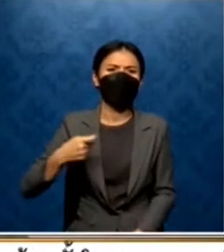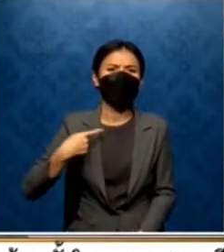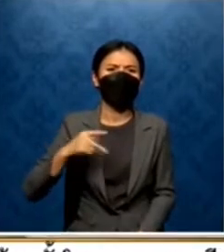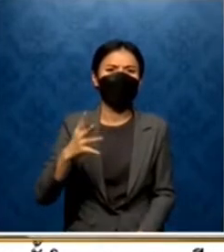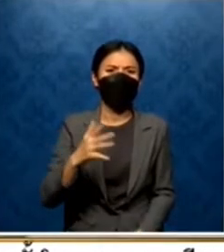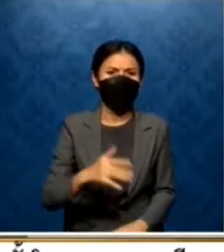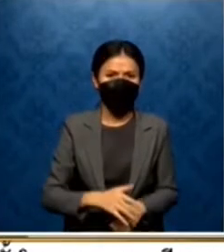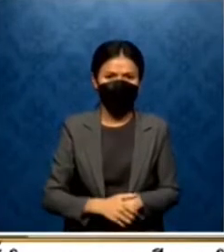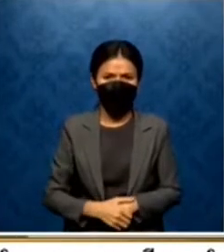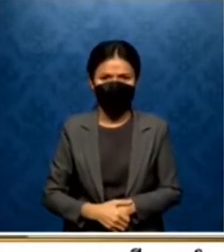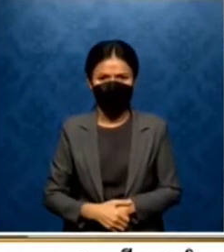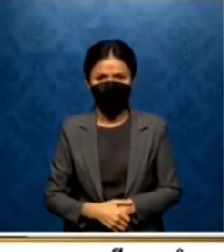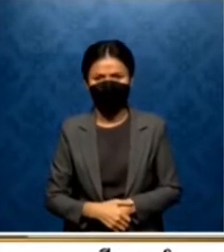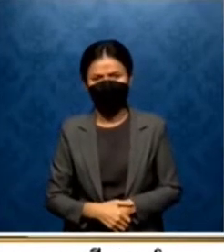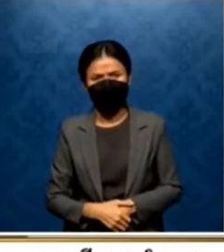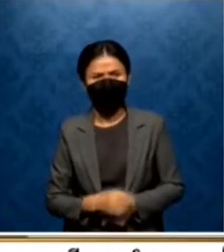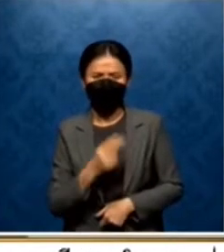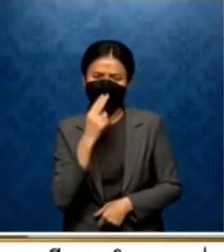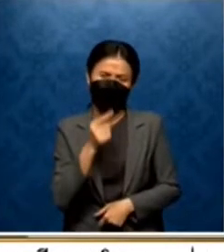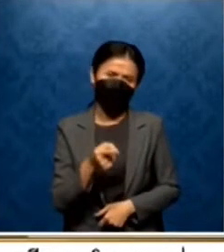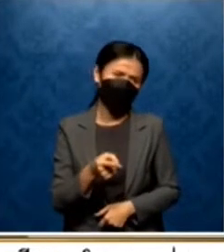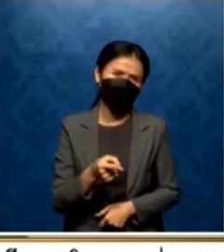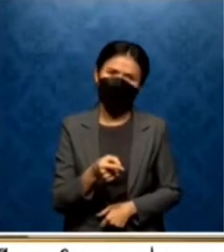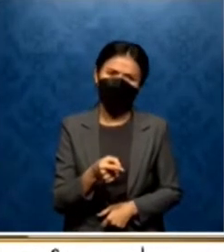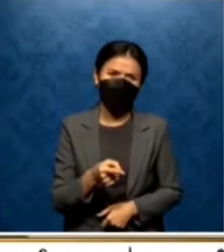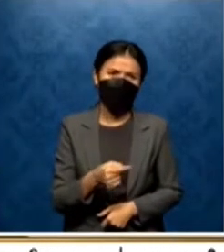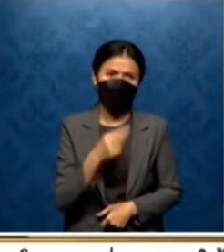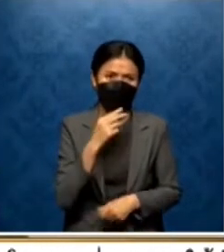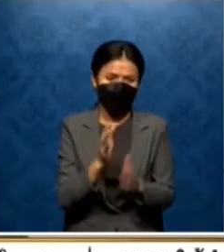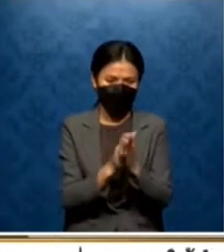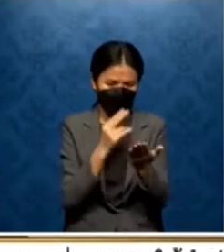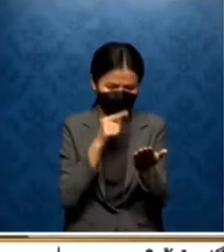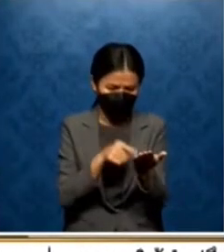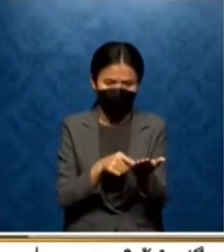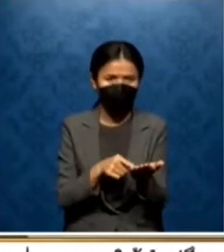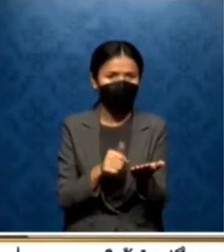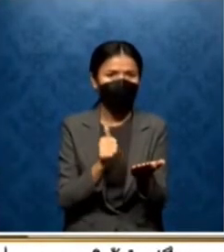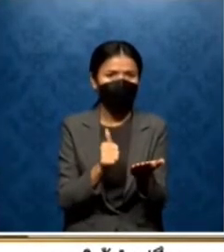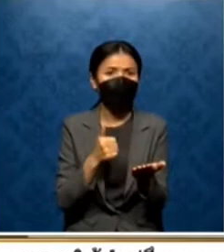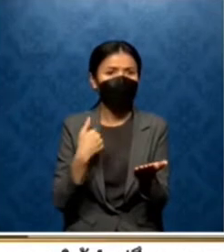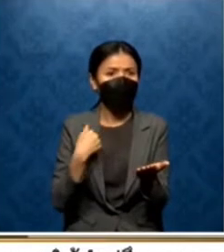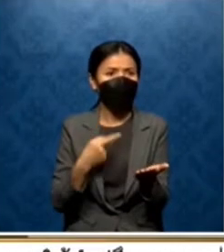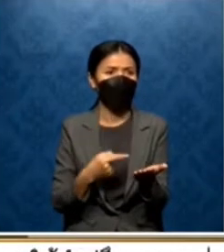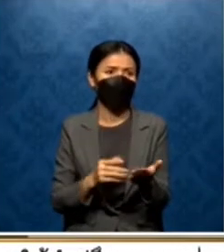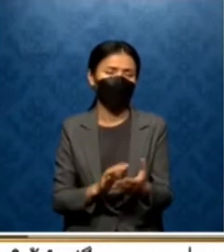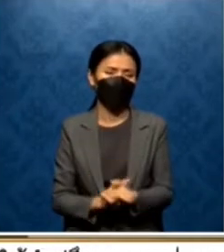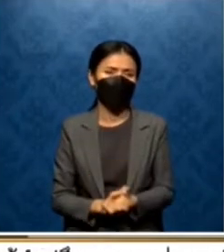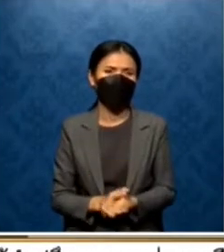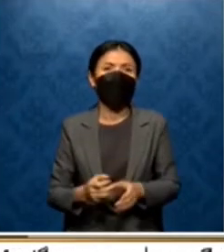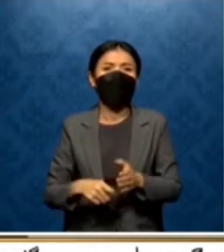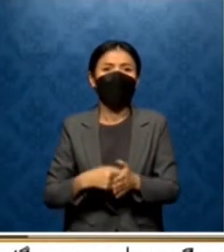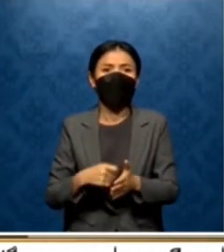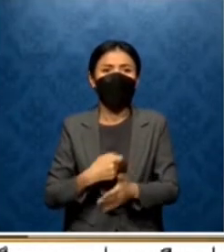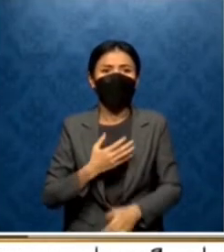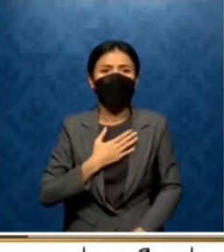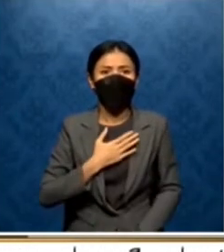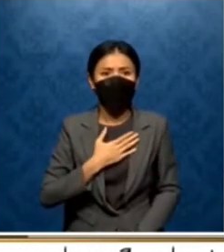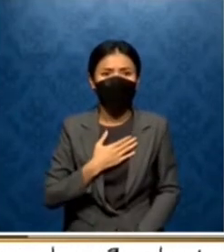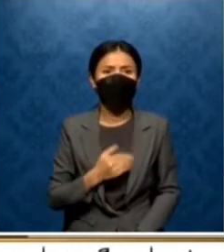สียกระดาษโอ้โหบางเล่มนี่พิมพ์อย่างดีนะครับครับอันนี้คือเหตุที่ผม